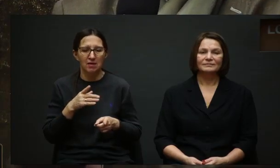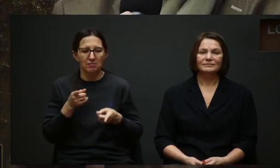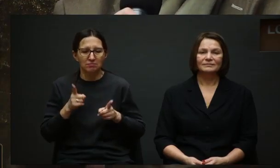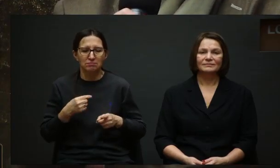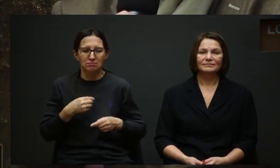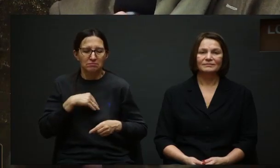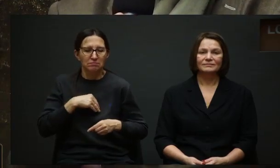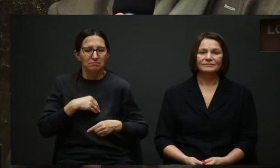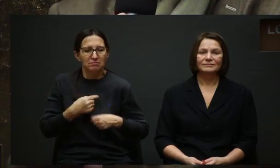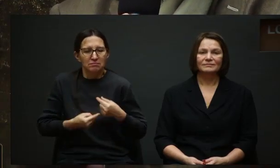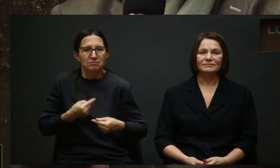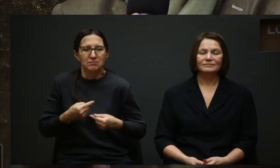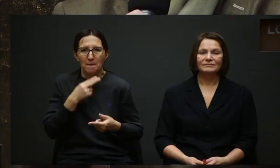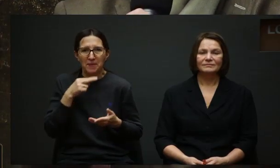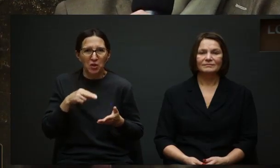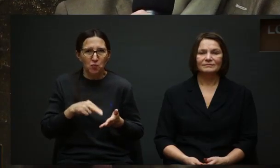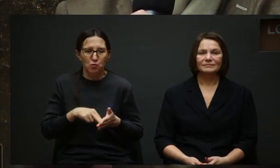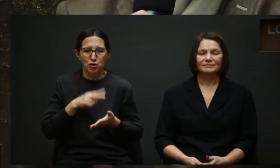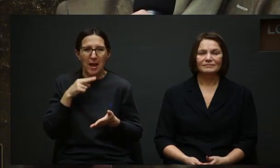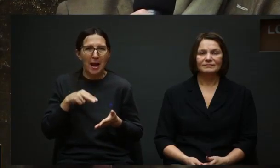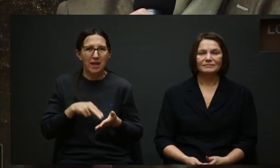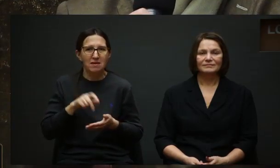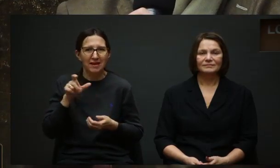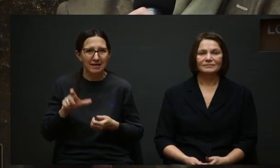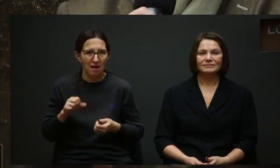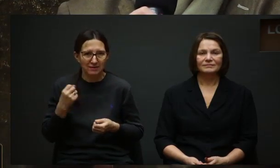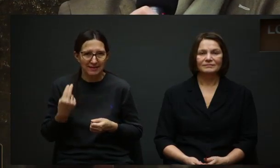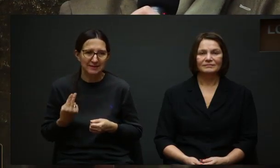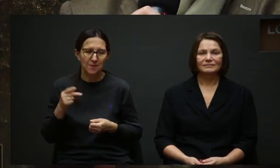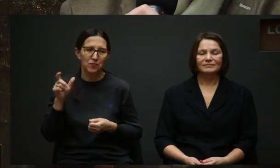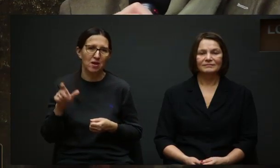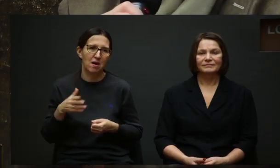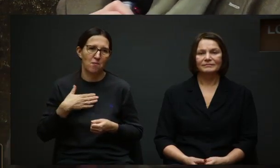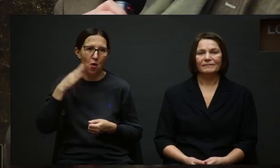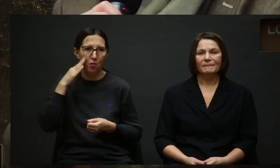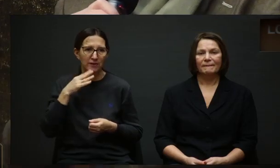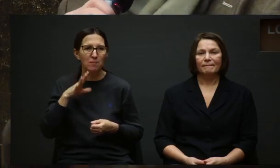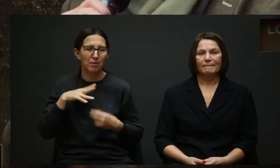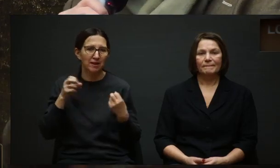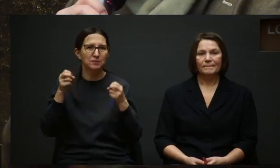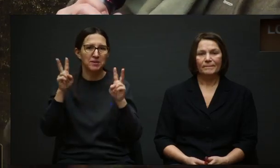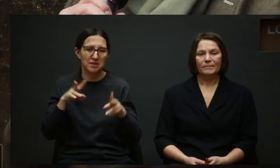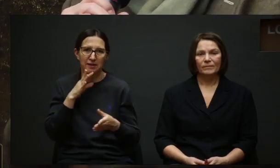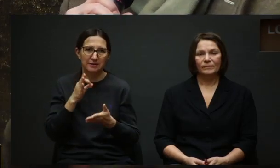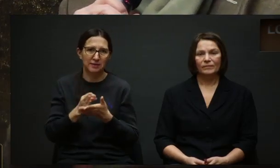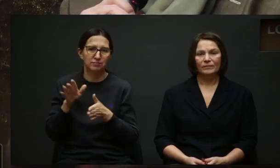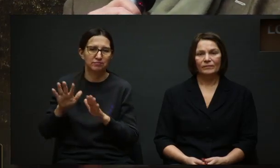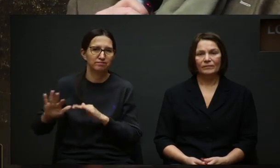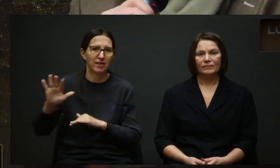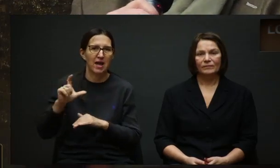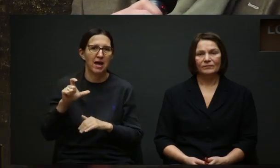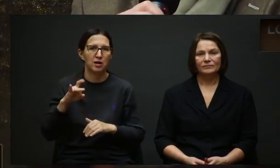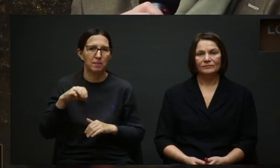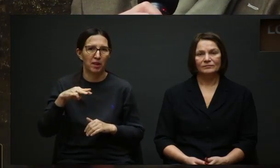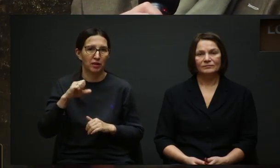петербуржец, ленинградец, он, конечно, был специалистом по Эрмитажу.